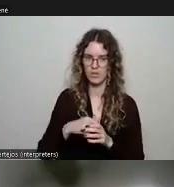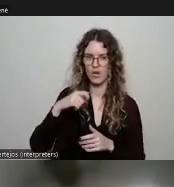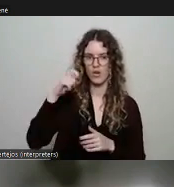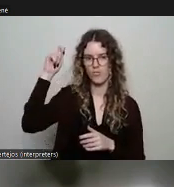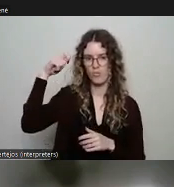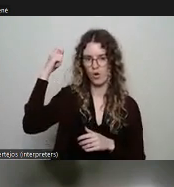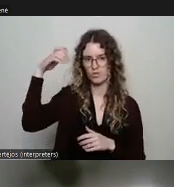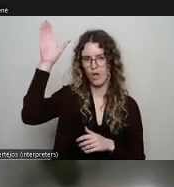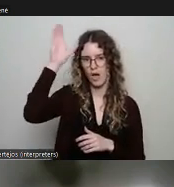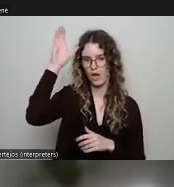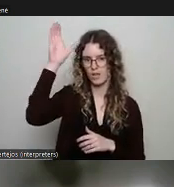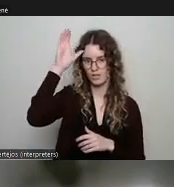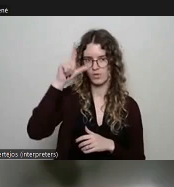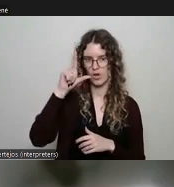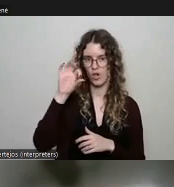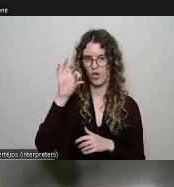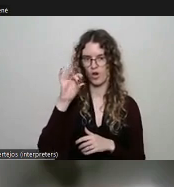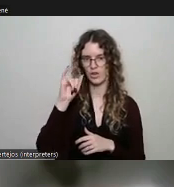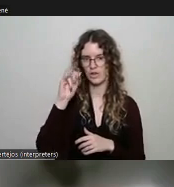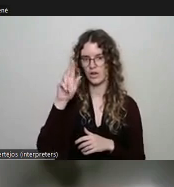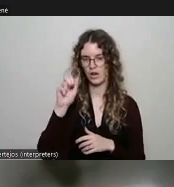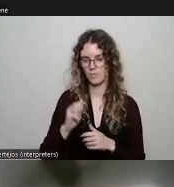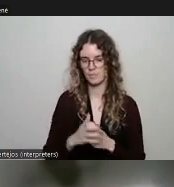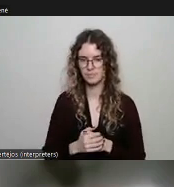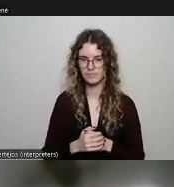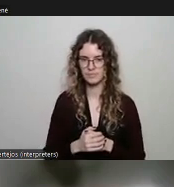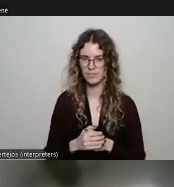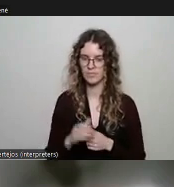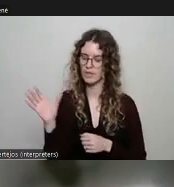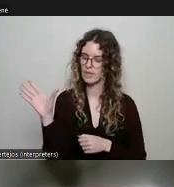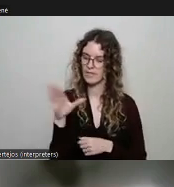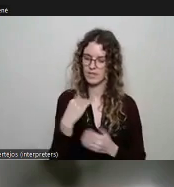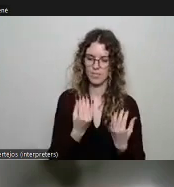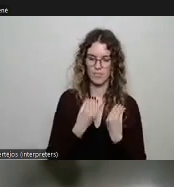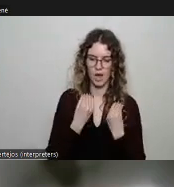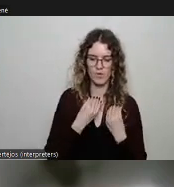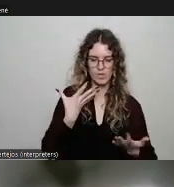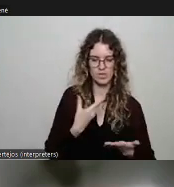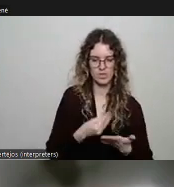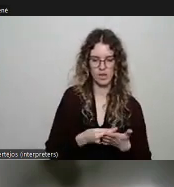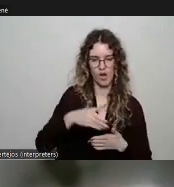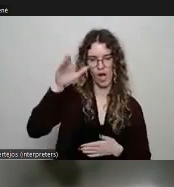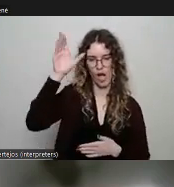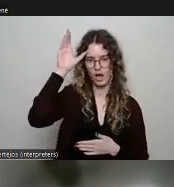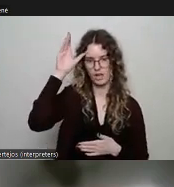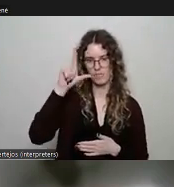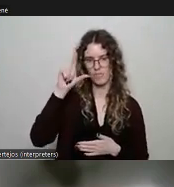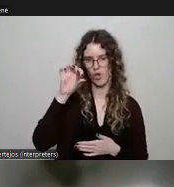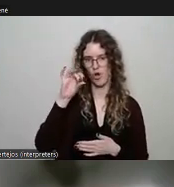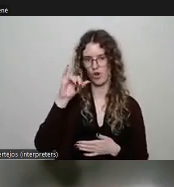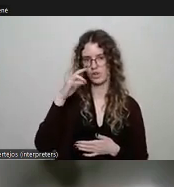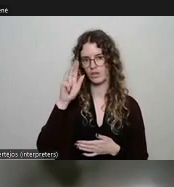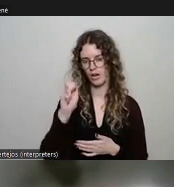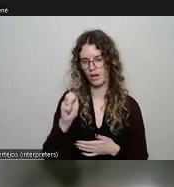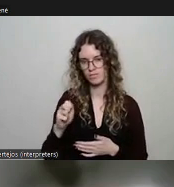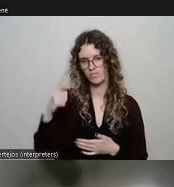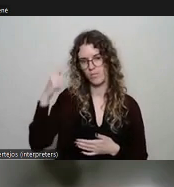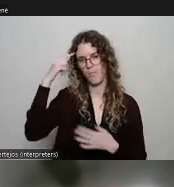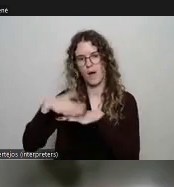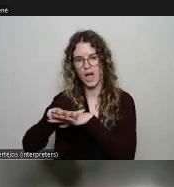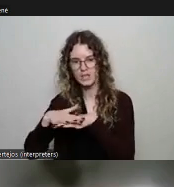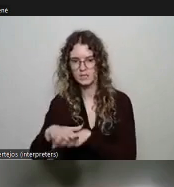logika. Reiškia, kiekvienas dalykas turi savo akademinę logiką, turi savo kažkokį tai mąstymą,